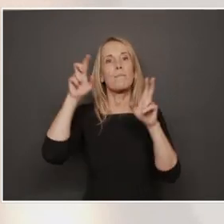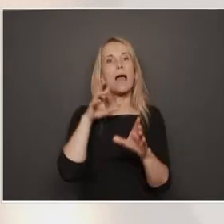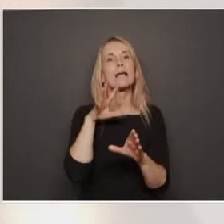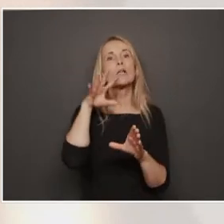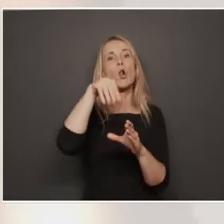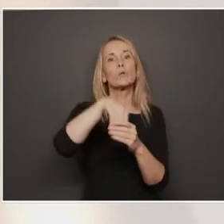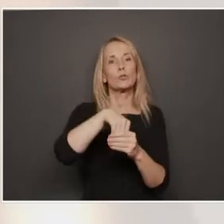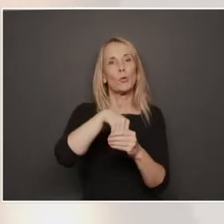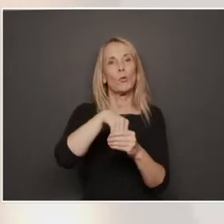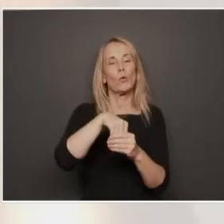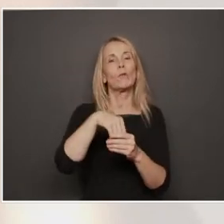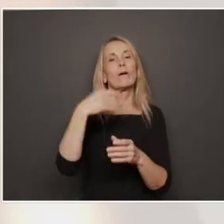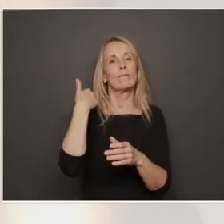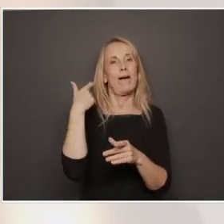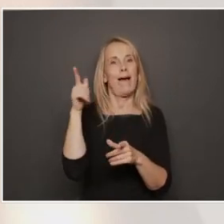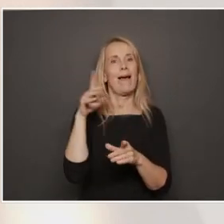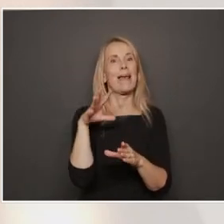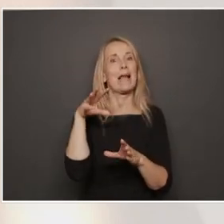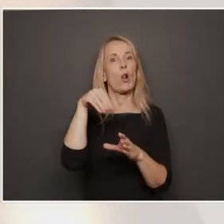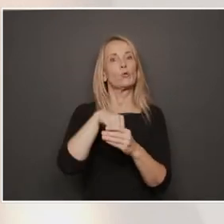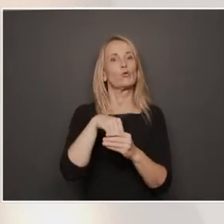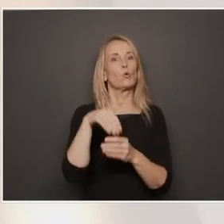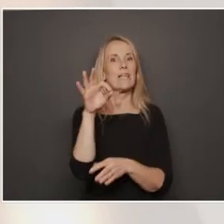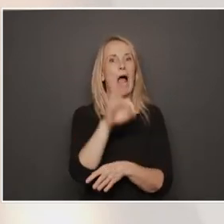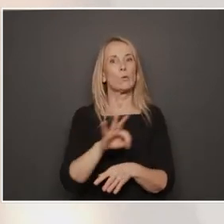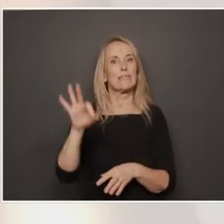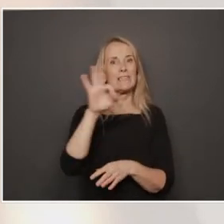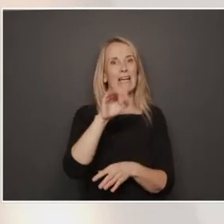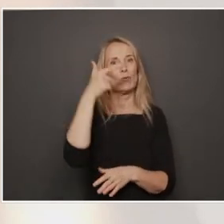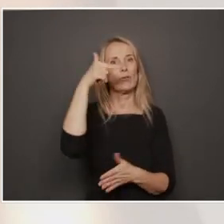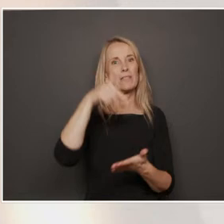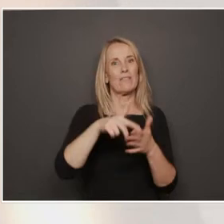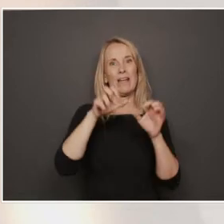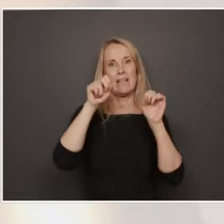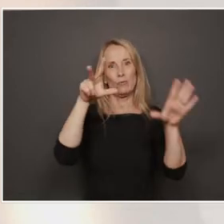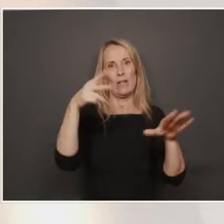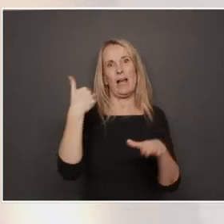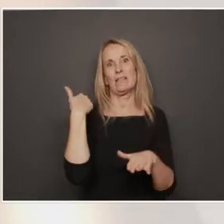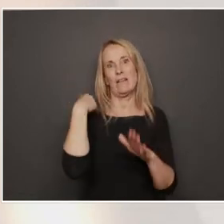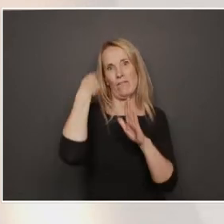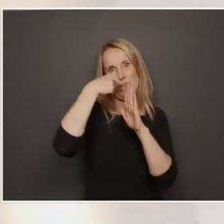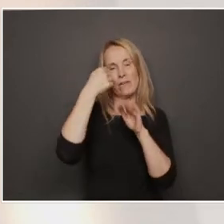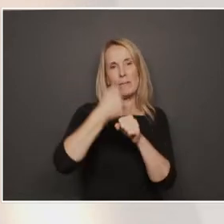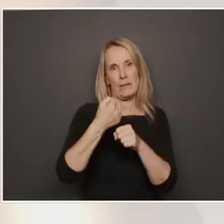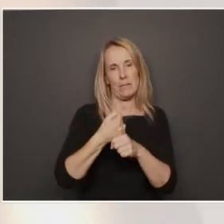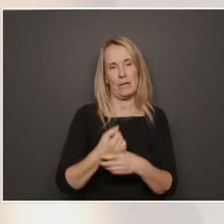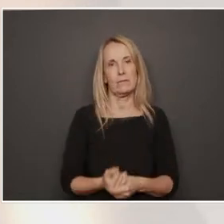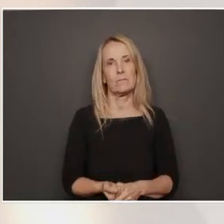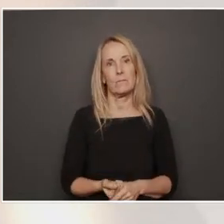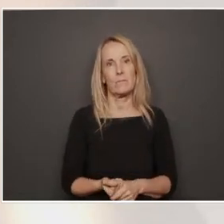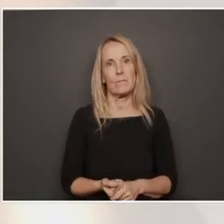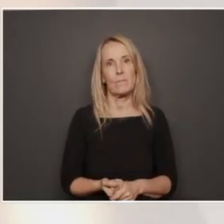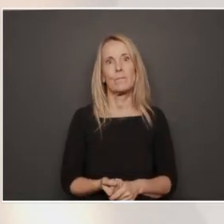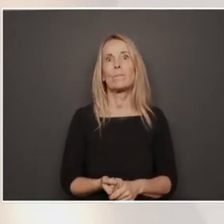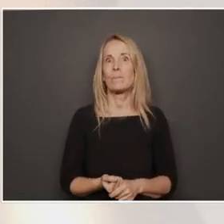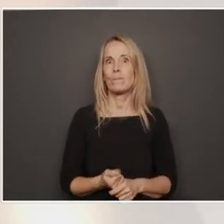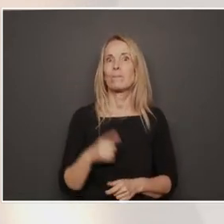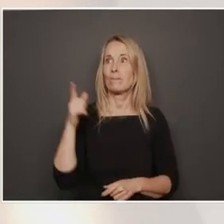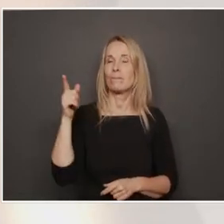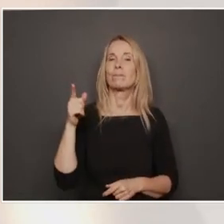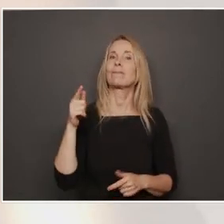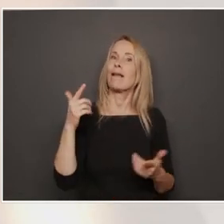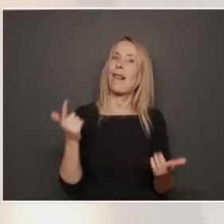der im Rahmen der Inklusionsauszeichnung 2018 produziert wurde. Hier wird leicht und